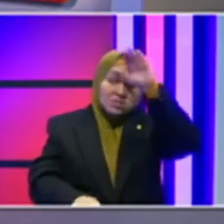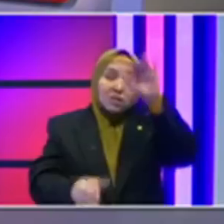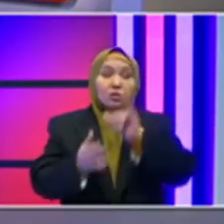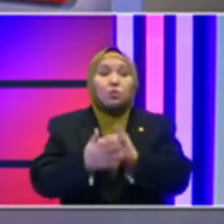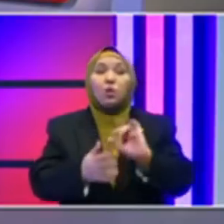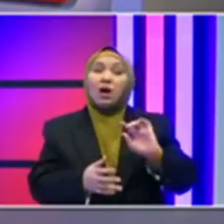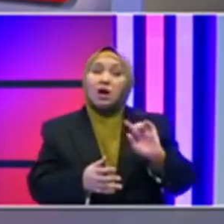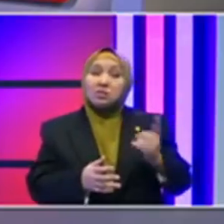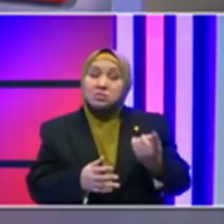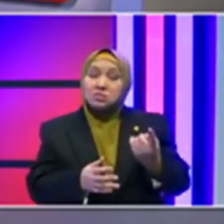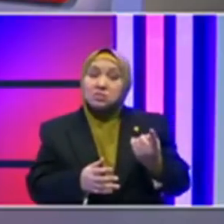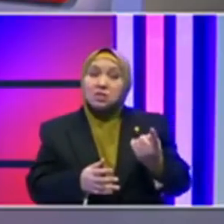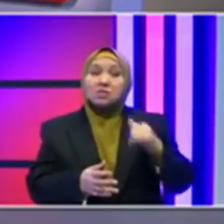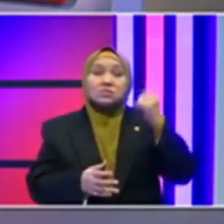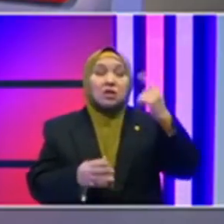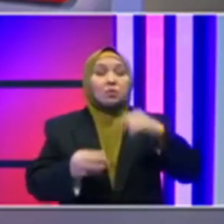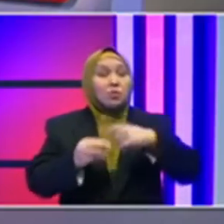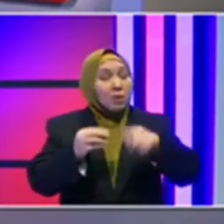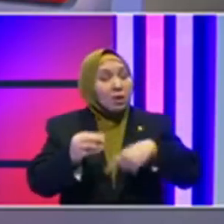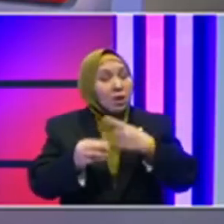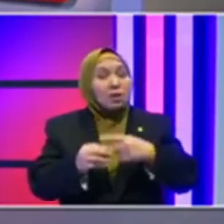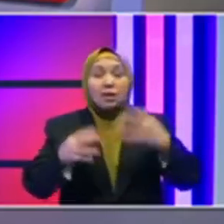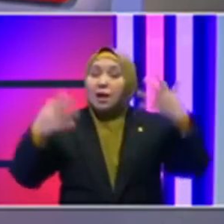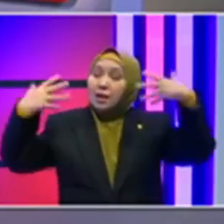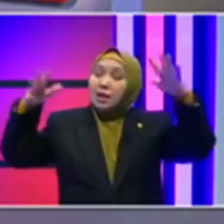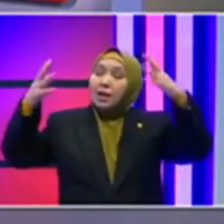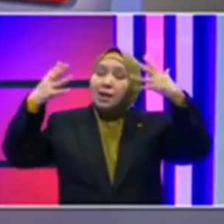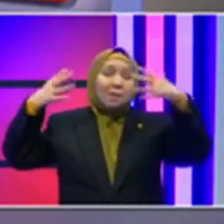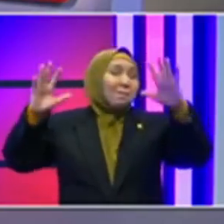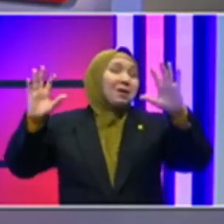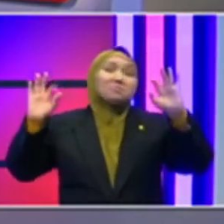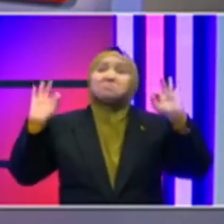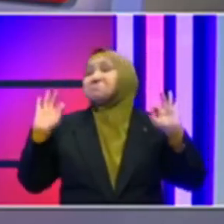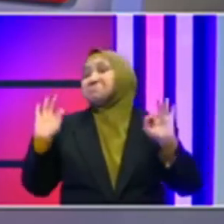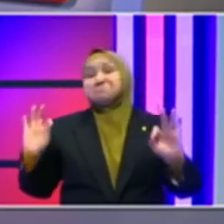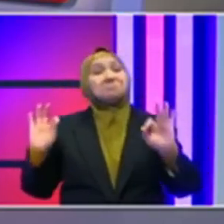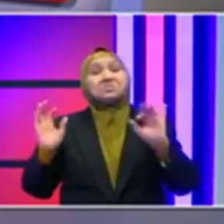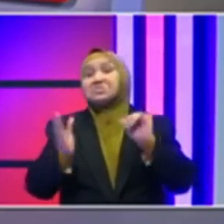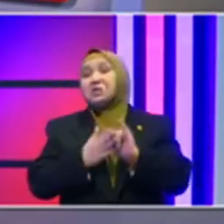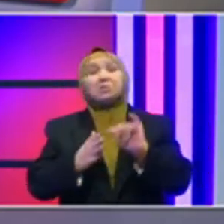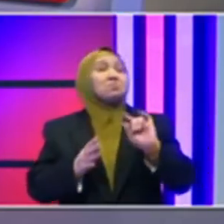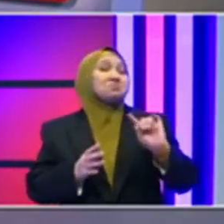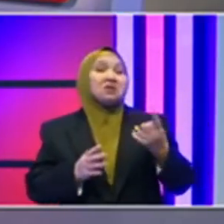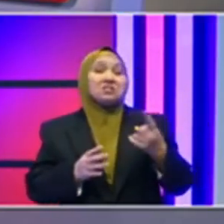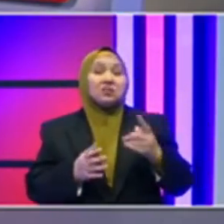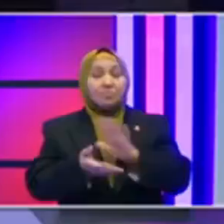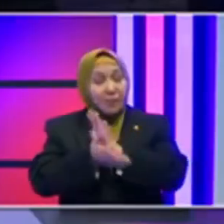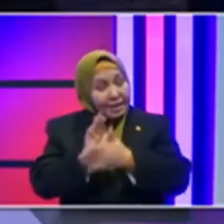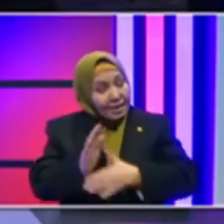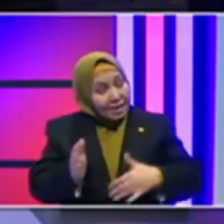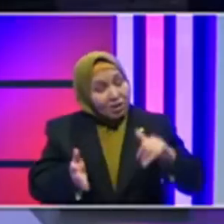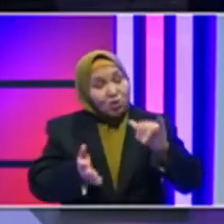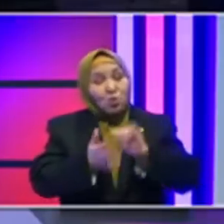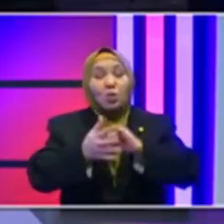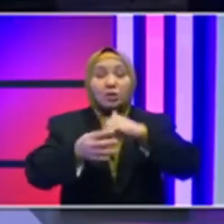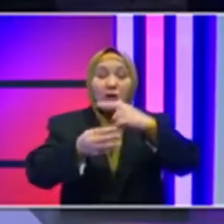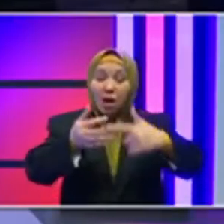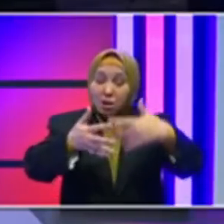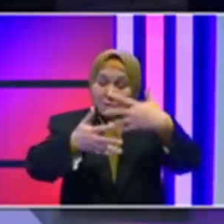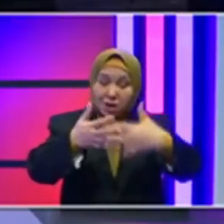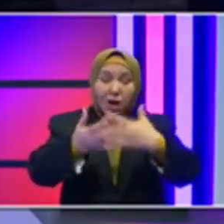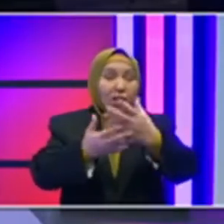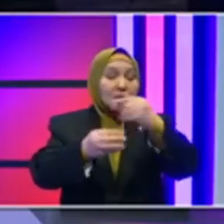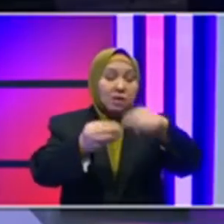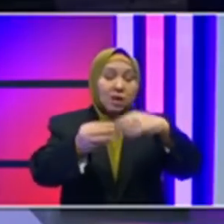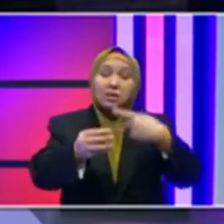sekadar satu perkara yang hebat saja Masya Allah Ya jadi itu antara pekerja yang boleh kita belajar